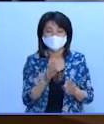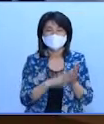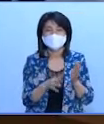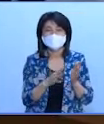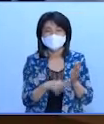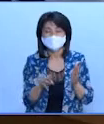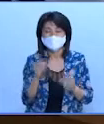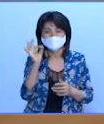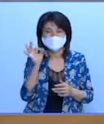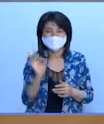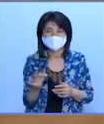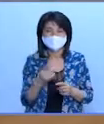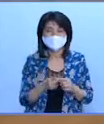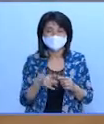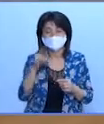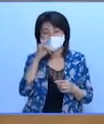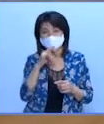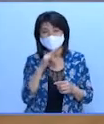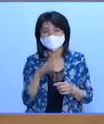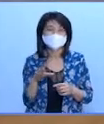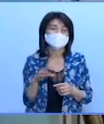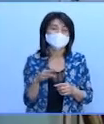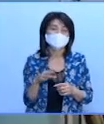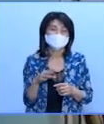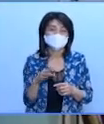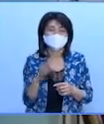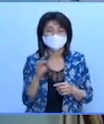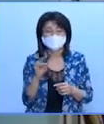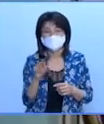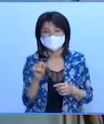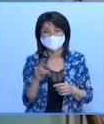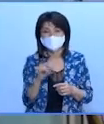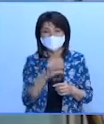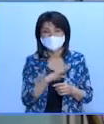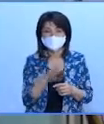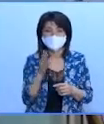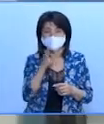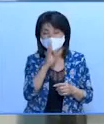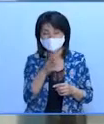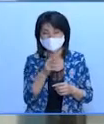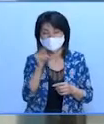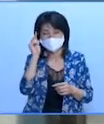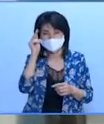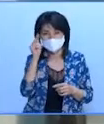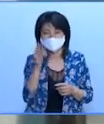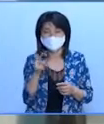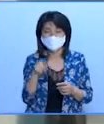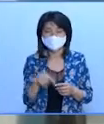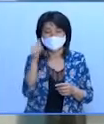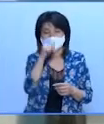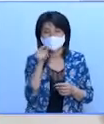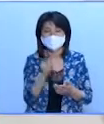жатқан қазақстандық студенттер. Еділ Рамазанов Түркияда 4 жыл оқып, биыл диплом алу керек болатын. Ал семейлік Балжан